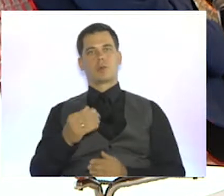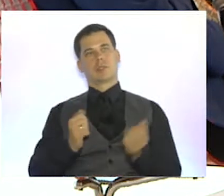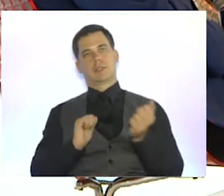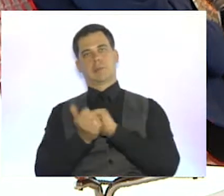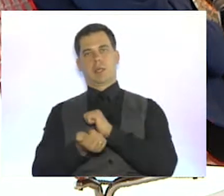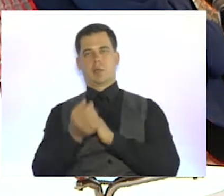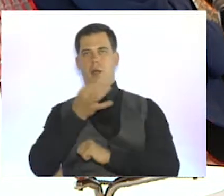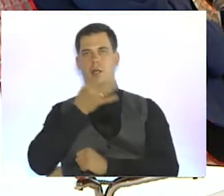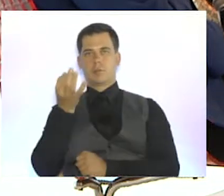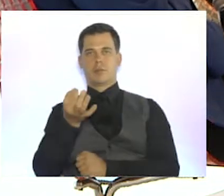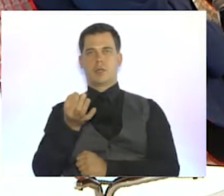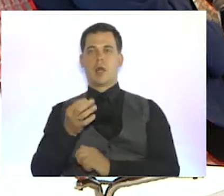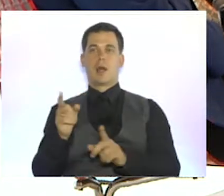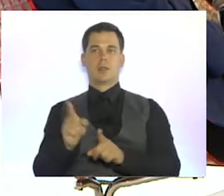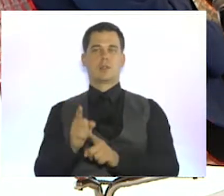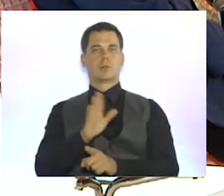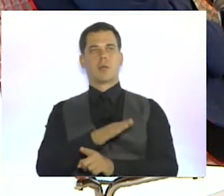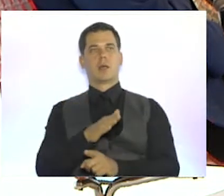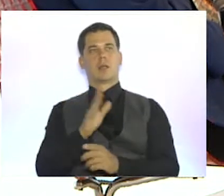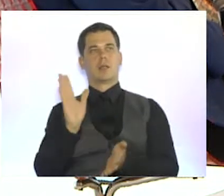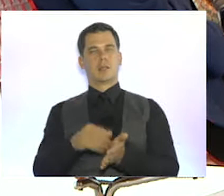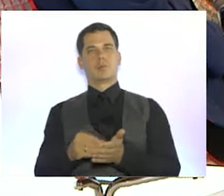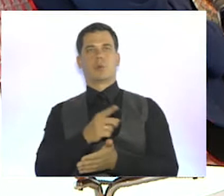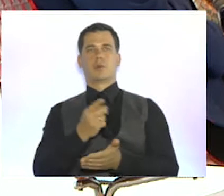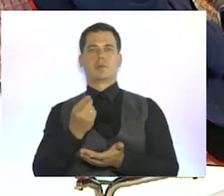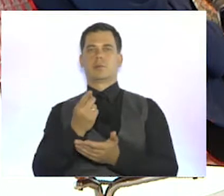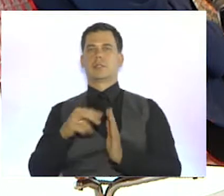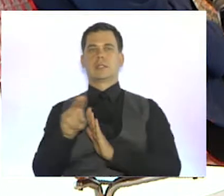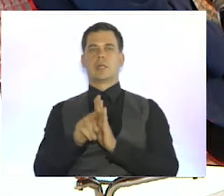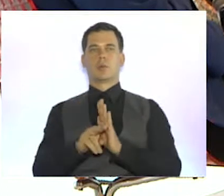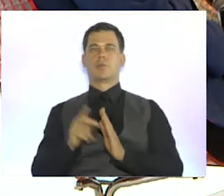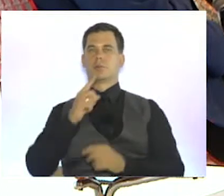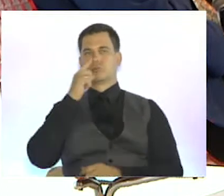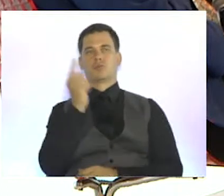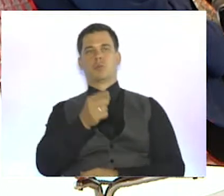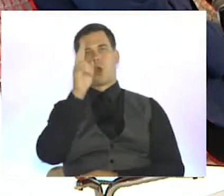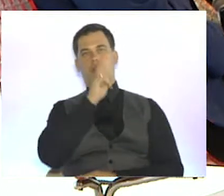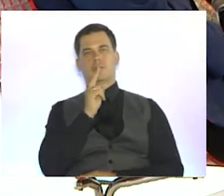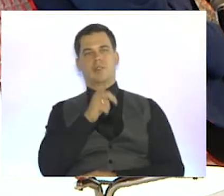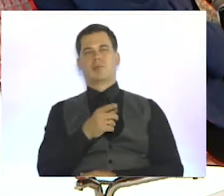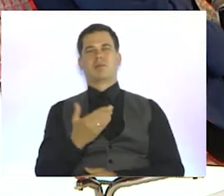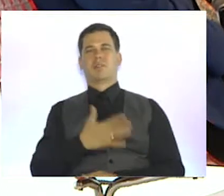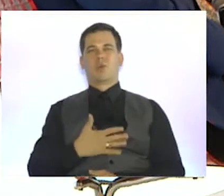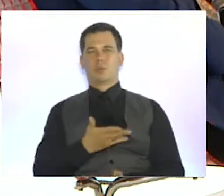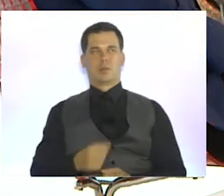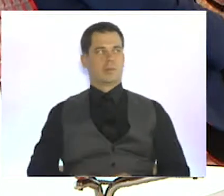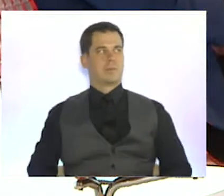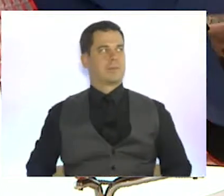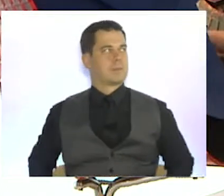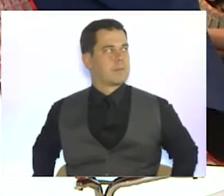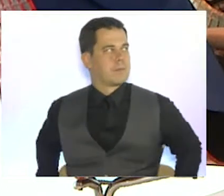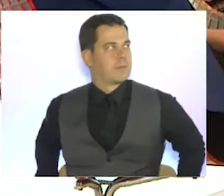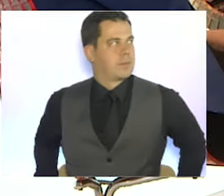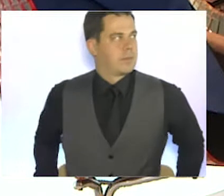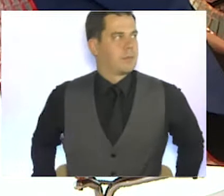zmiany, niż jeśli mają się wpisać w jakieś scenariusze nie przez siebie pisane. Dokładnie. Pani dyrektor, czy to